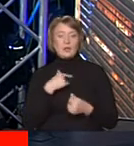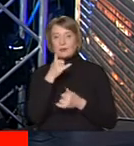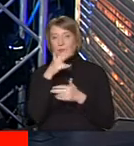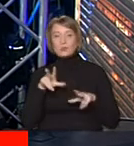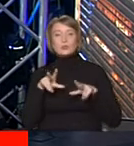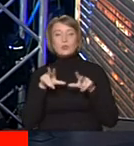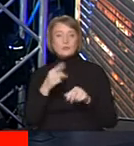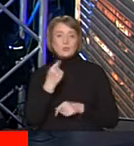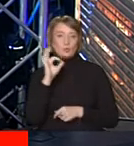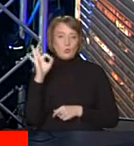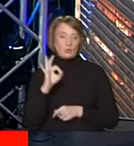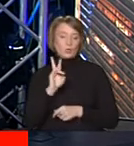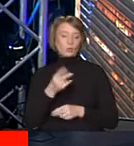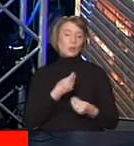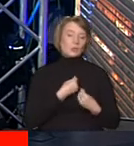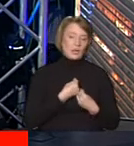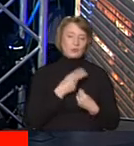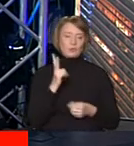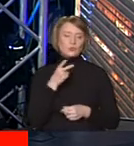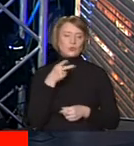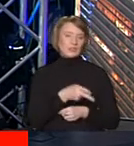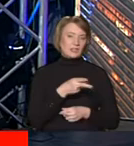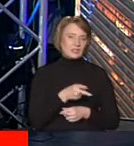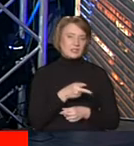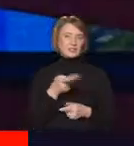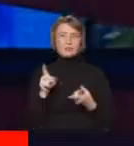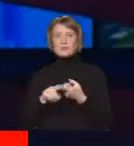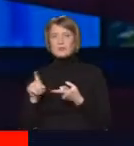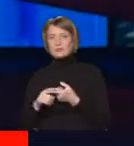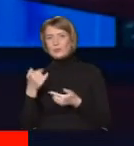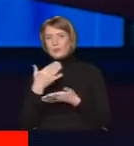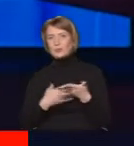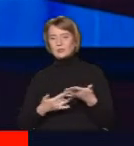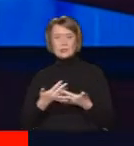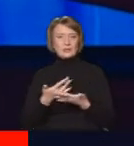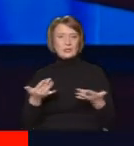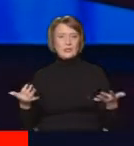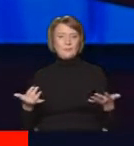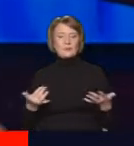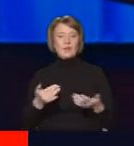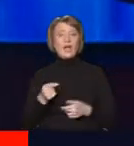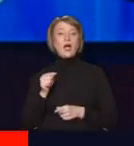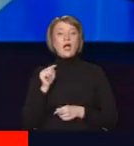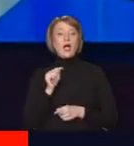на 100%, що хтось не скинув, то має якийсь дотичний там зв'язок, може якась там маленька будівельна фірма чи щось таке, так? Але